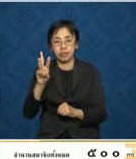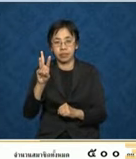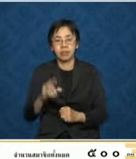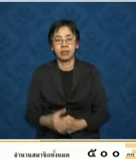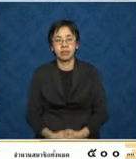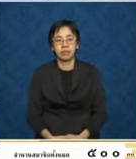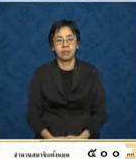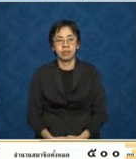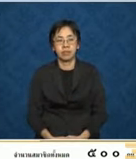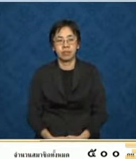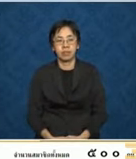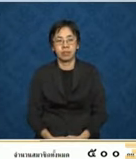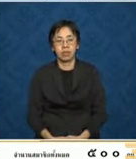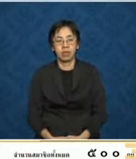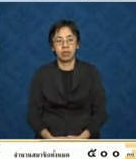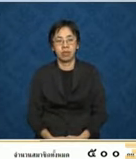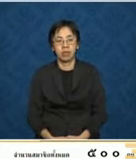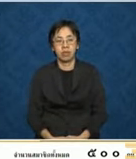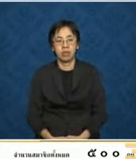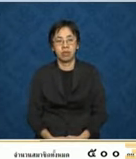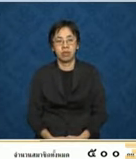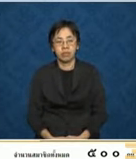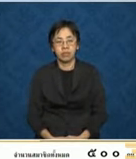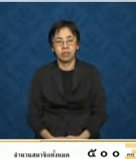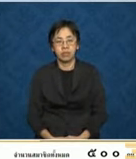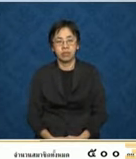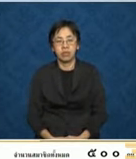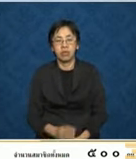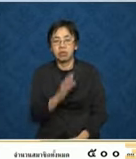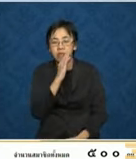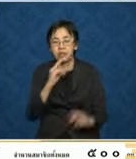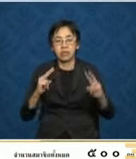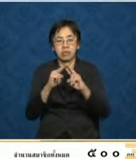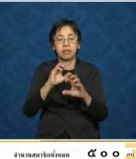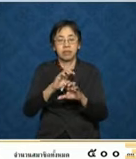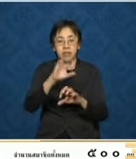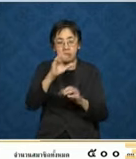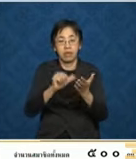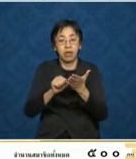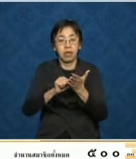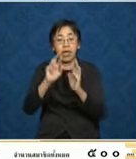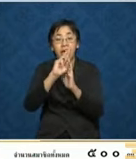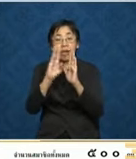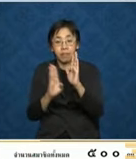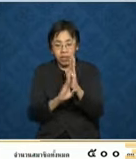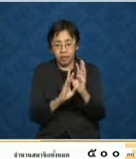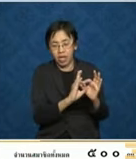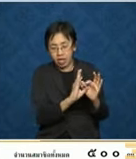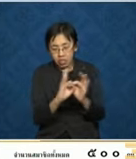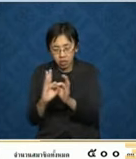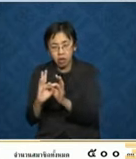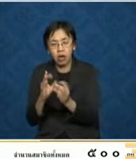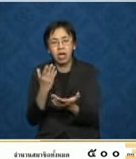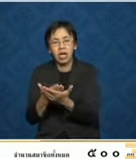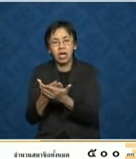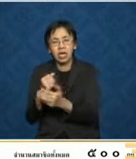2566จะเป็นไปได้หรือไม่ที่กระทรวงมหาดไทยจะแก้ไขระเบียบให้สอดคล้องกับค่